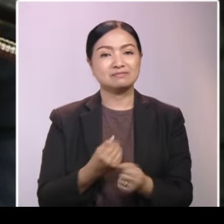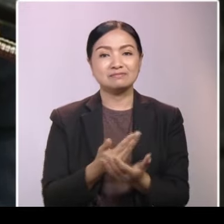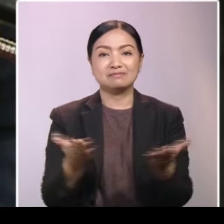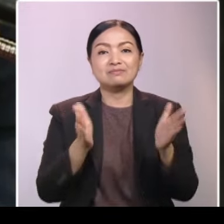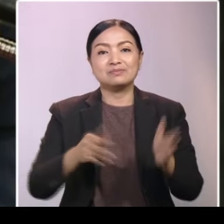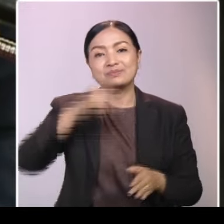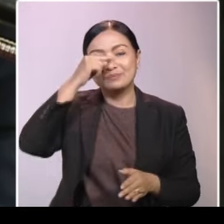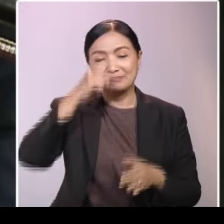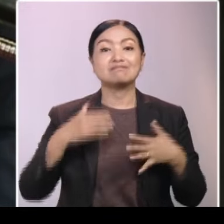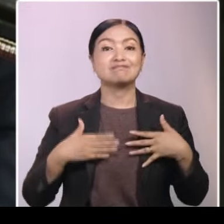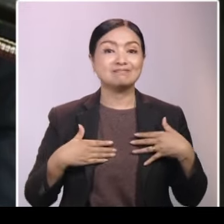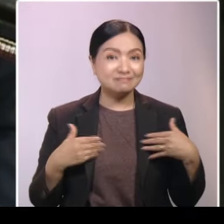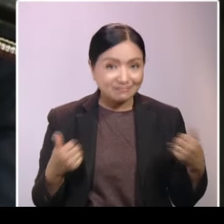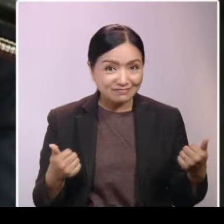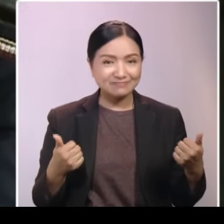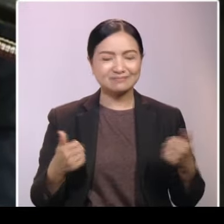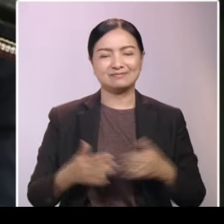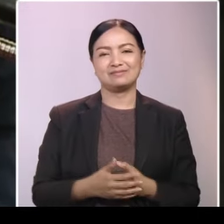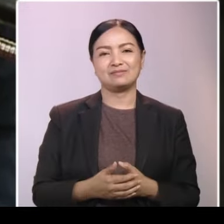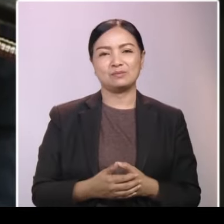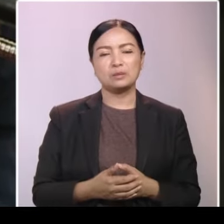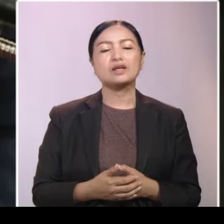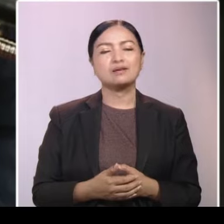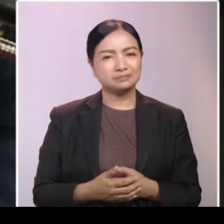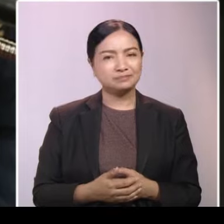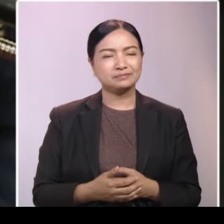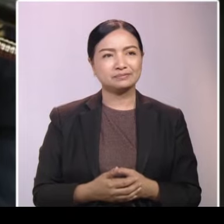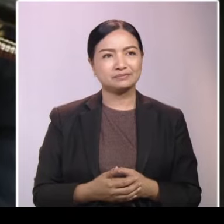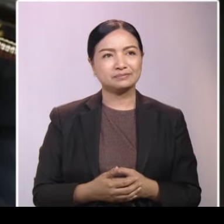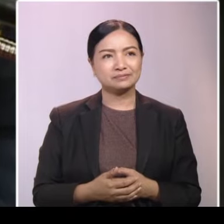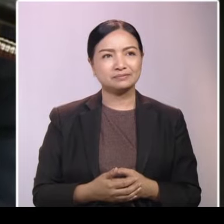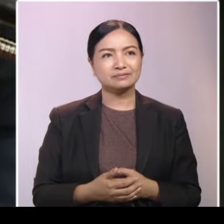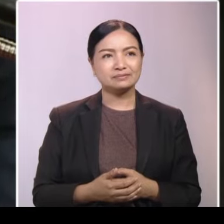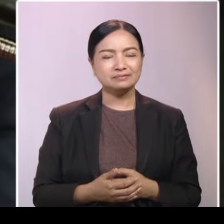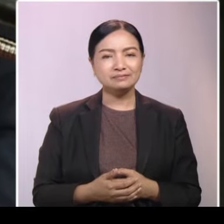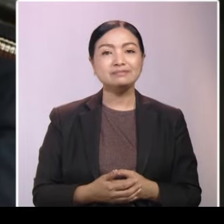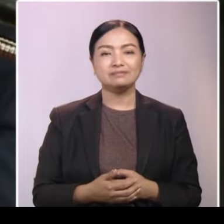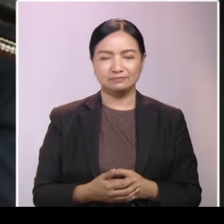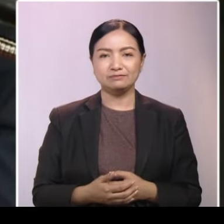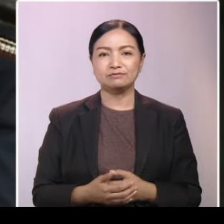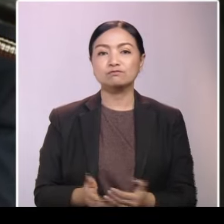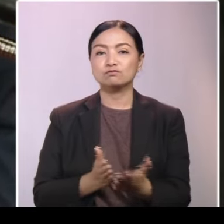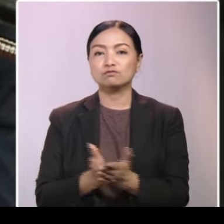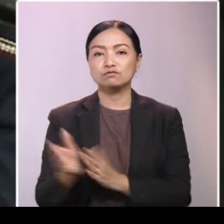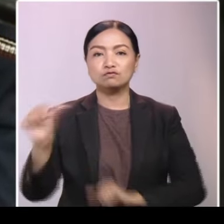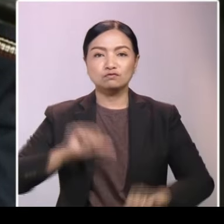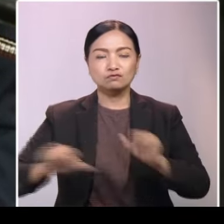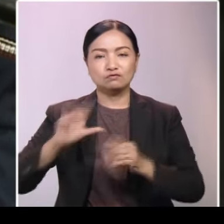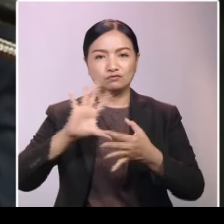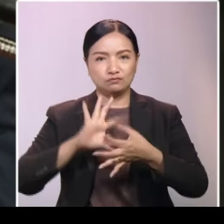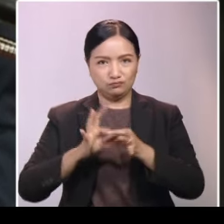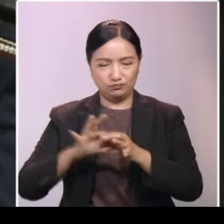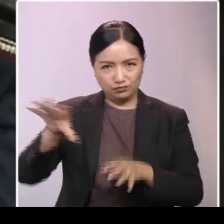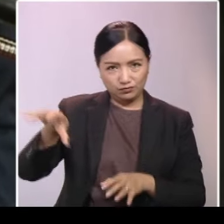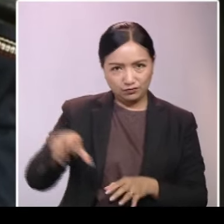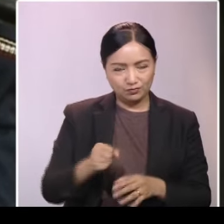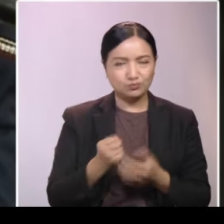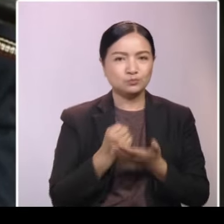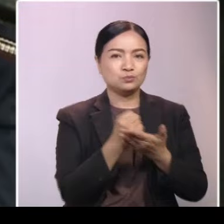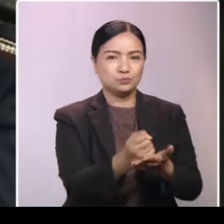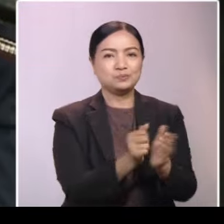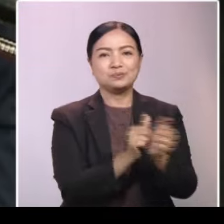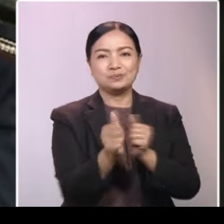ไทยมีความสุขด้วยนะครับเอาให้พวกใช้วิทยาศาสตร์การกีฬาในการแข่งขันให้มากขึ้นนะ